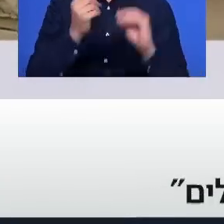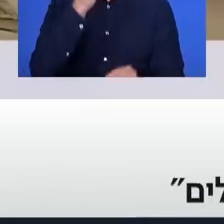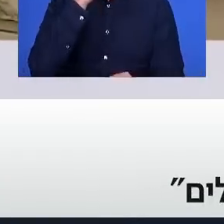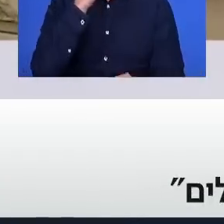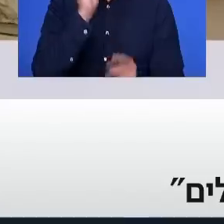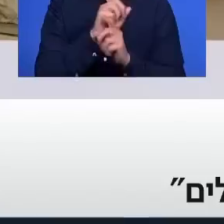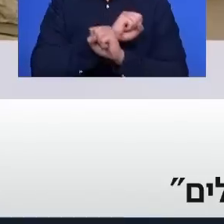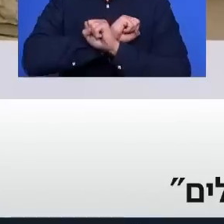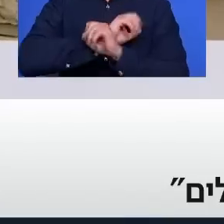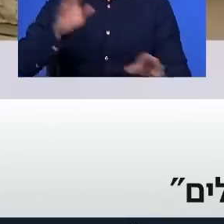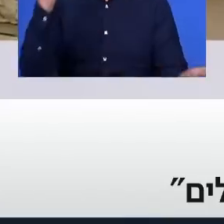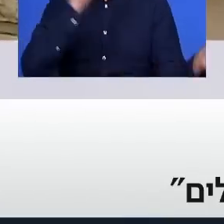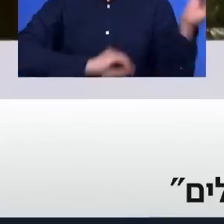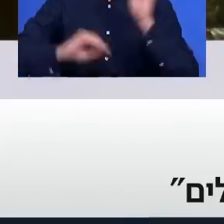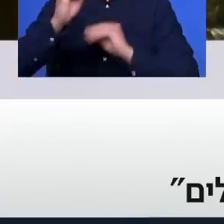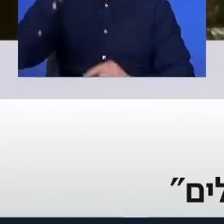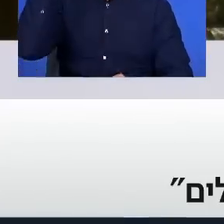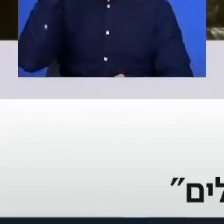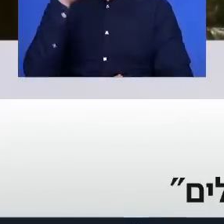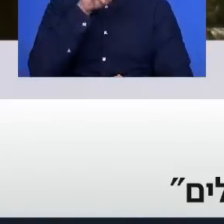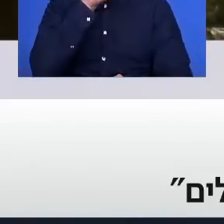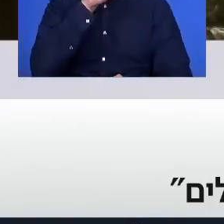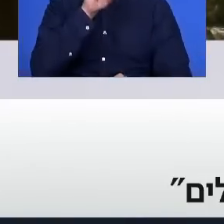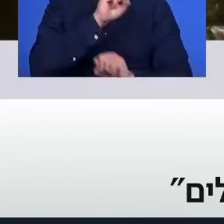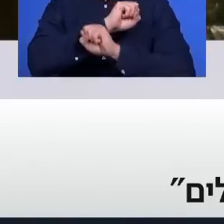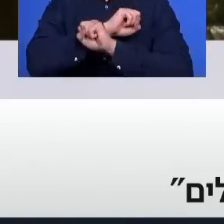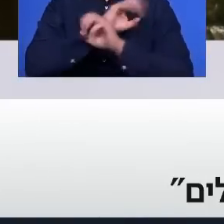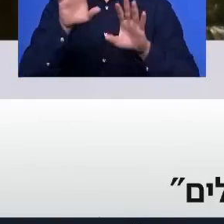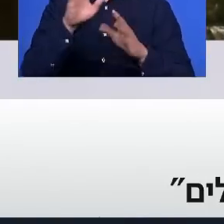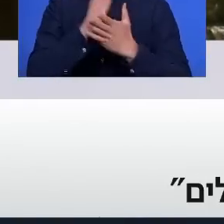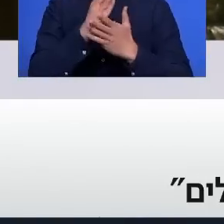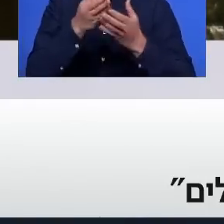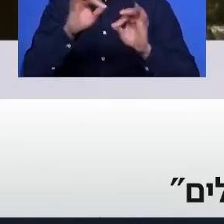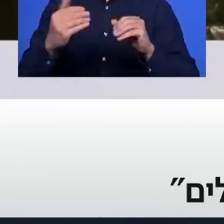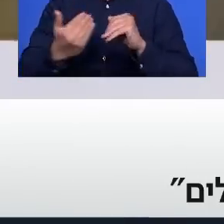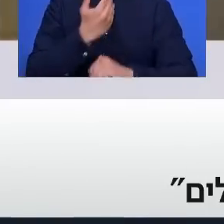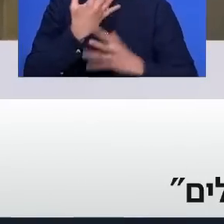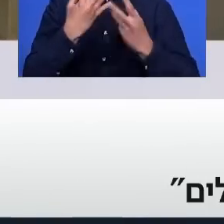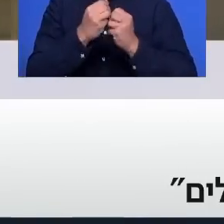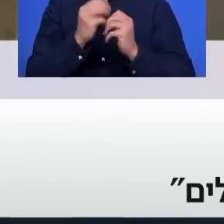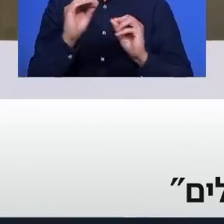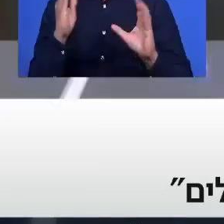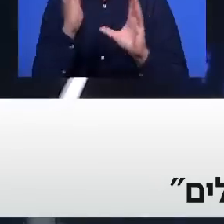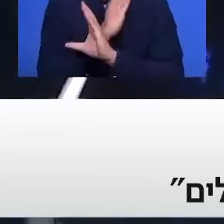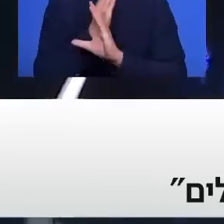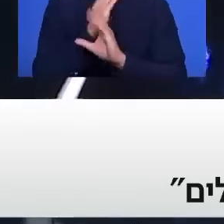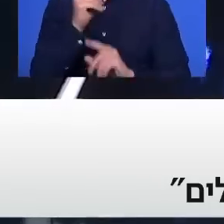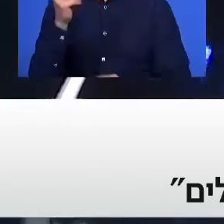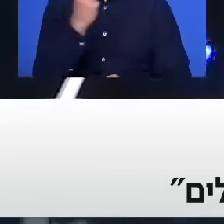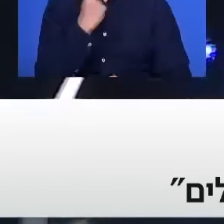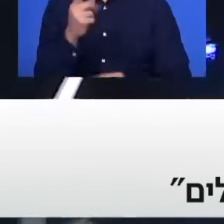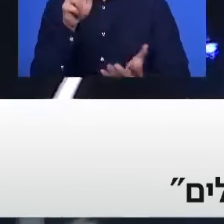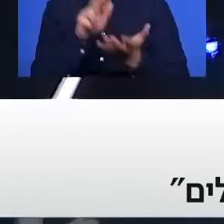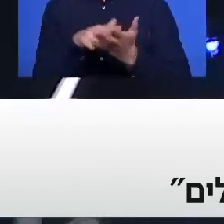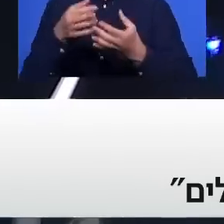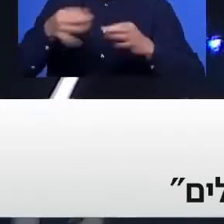להפיץ והפיצו בעבר בציוצים ופרסומים שהתירו כניסת משפחות מחבלים, אמרו את זה שבגץ מתיר